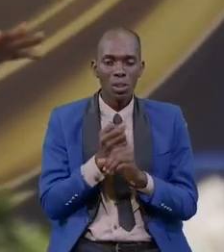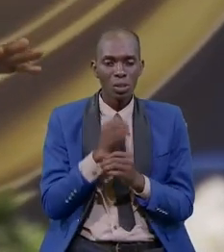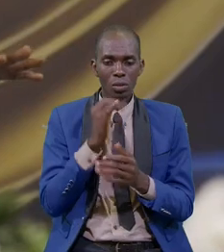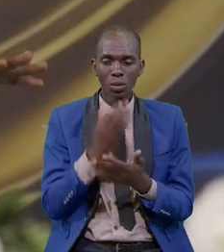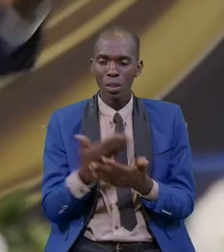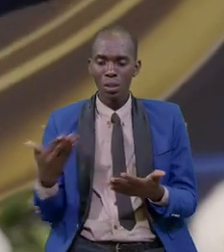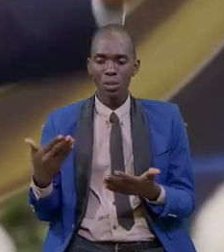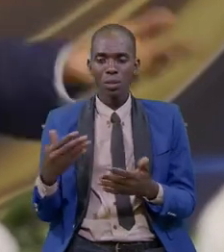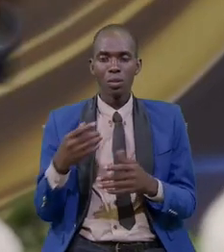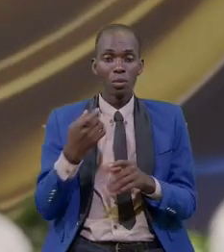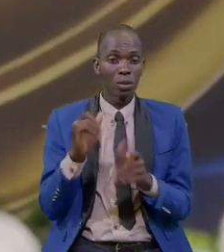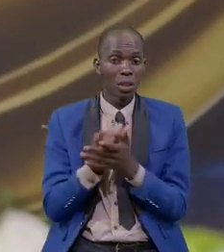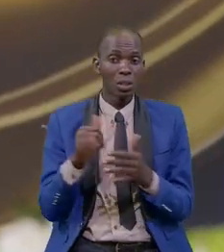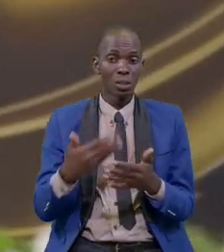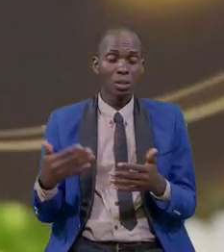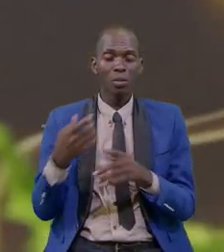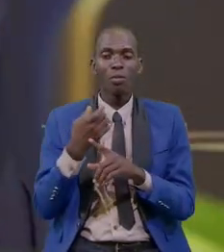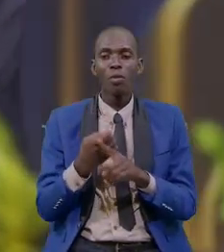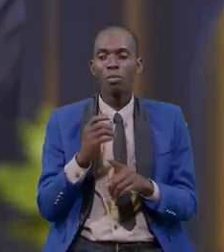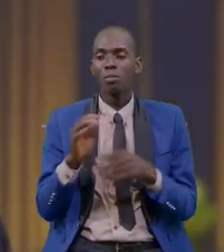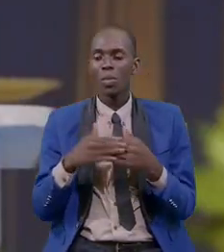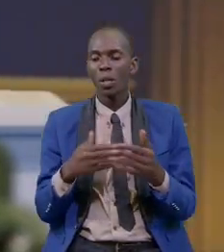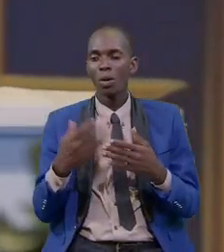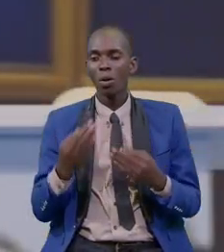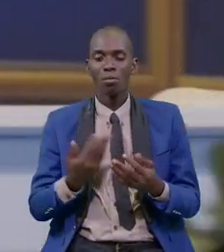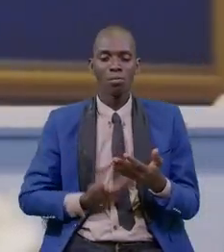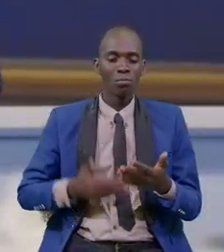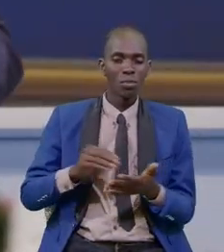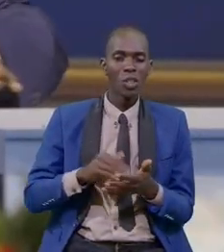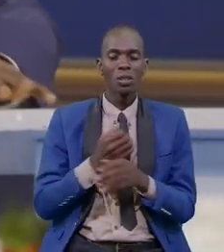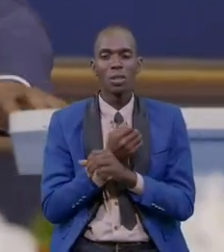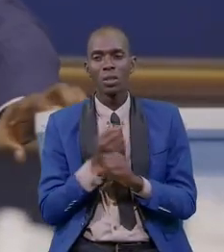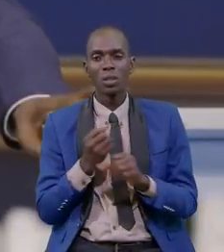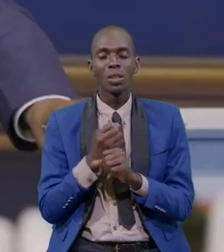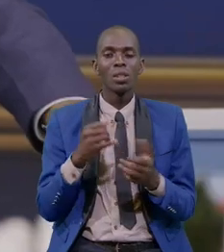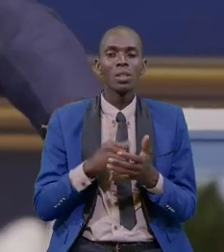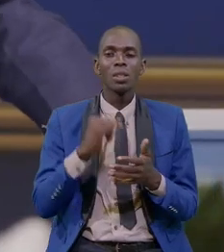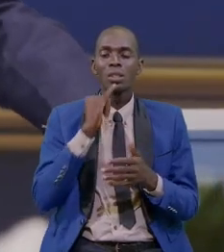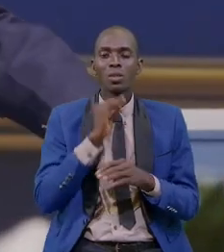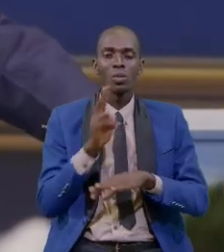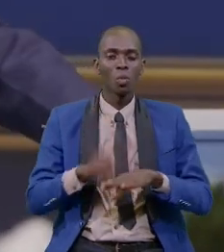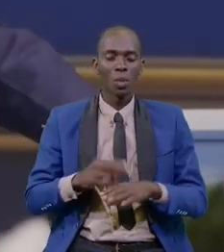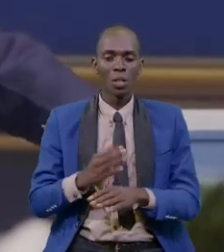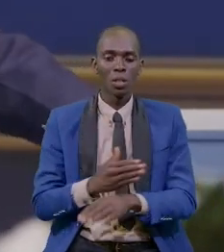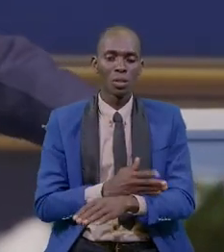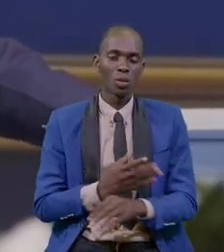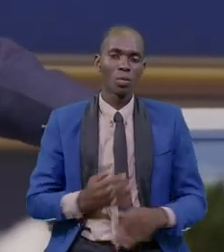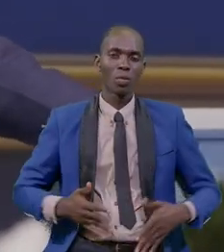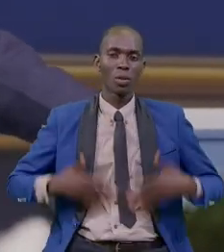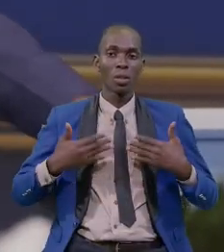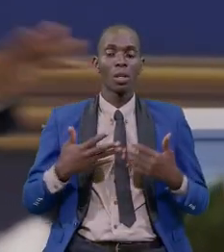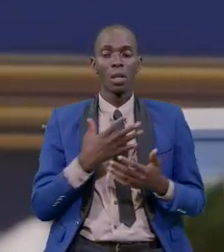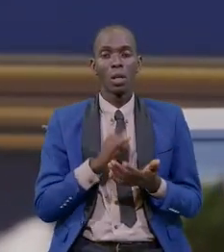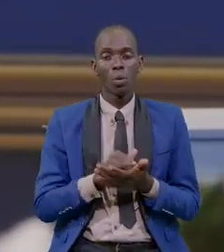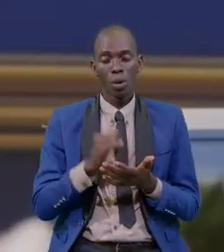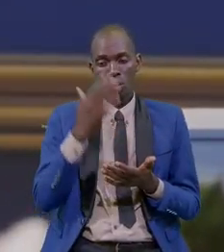nouveau. C'est la leçon de la vie. Et ce que nous sommes venus faire ici, à ce week-end, c'est pour nous donner des leçons